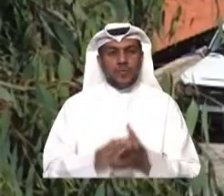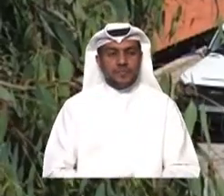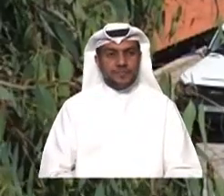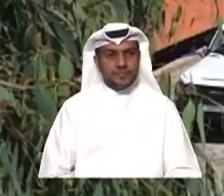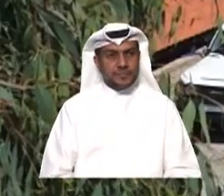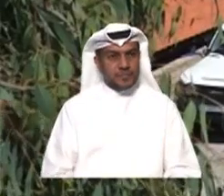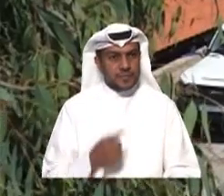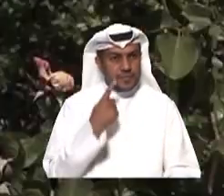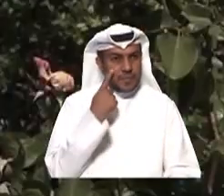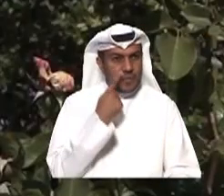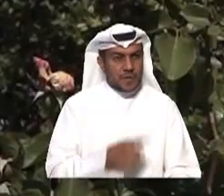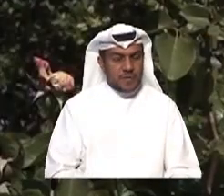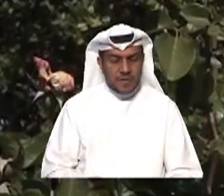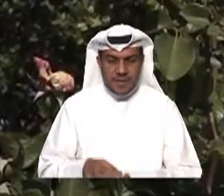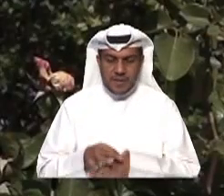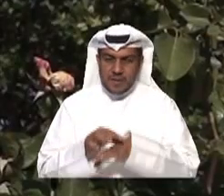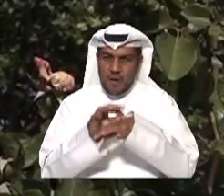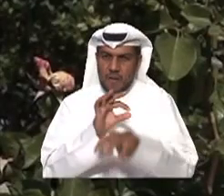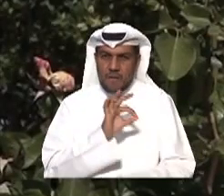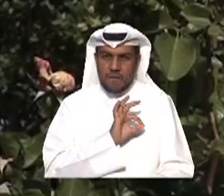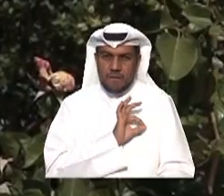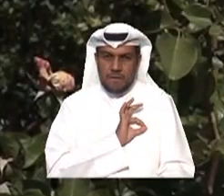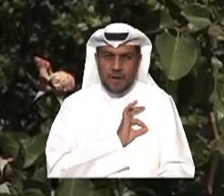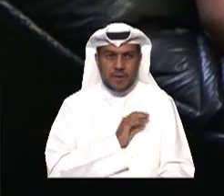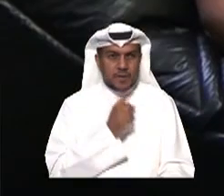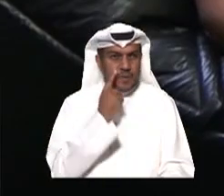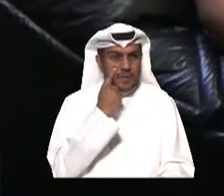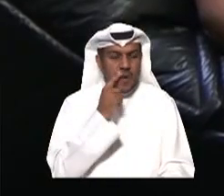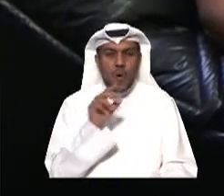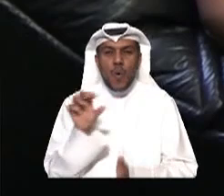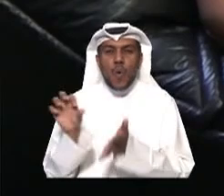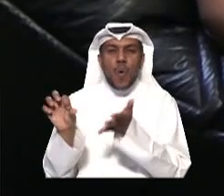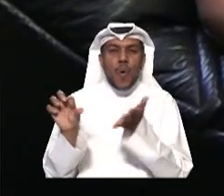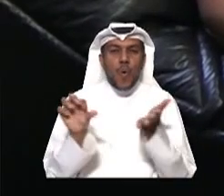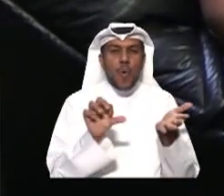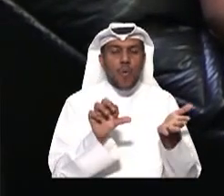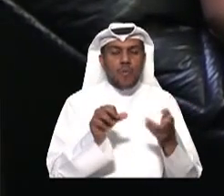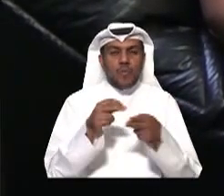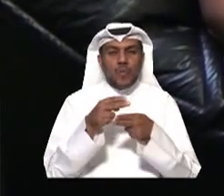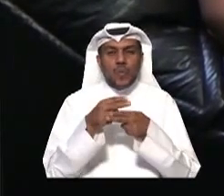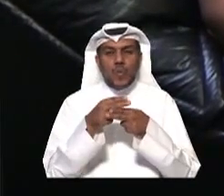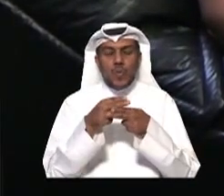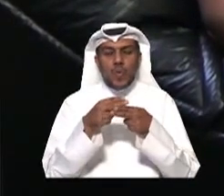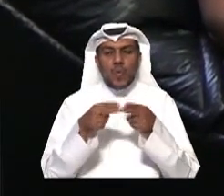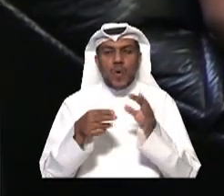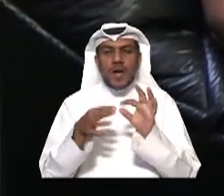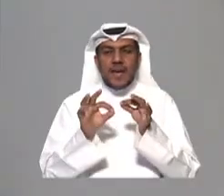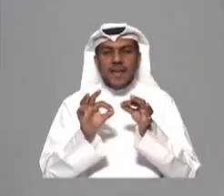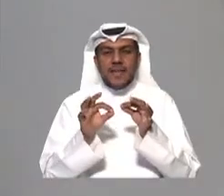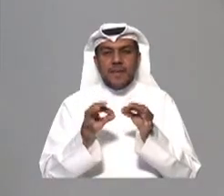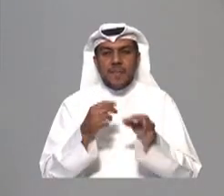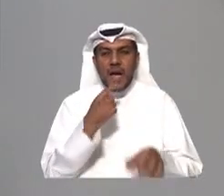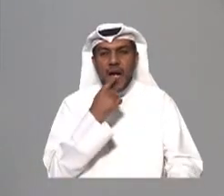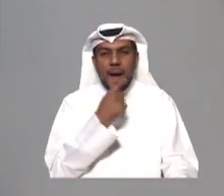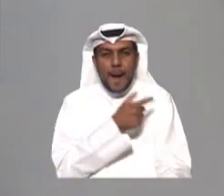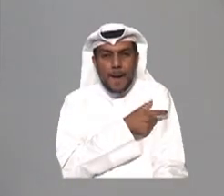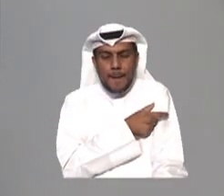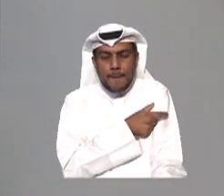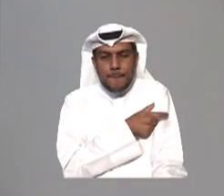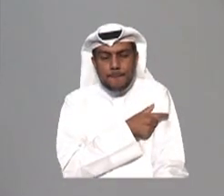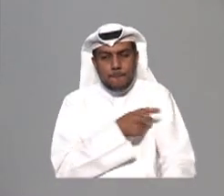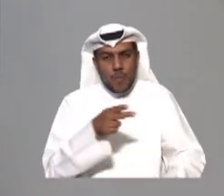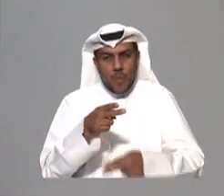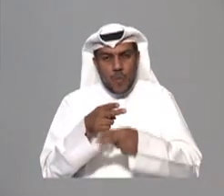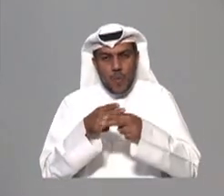استكمالا للجولة الإنسانية التي يقوم بها الوفد من جمعية الهلال الأحمر الكويتي، قام اليوم بزيارة مستشفى راشيا الحكومي في البقاع الغربي